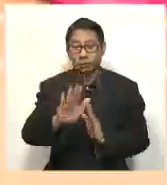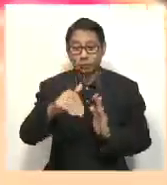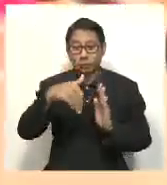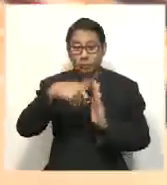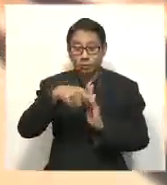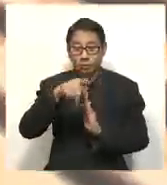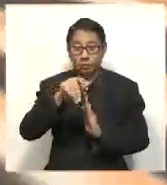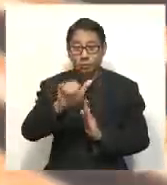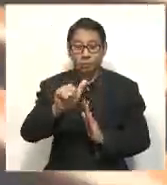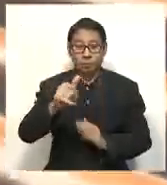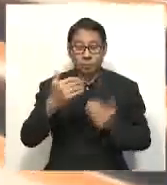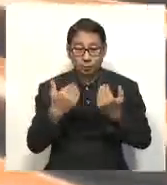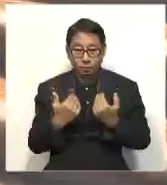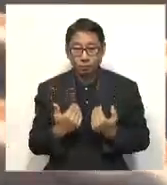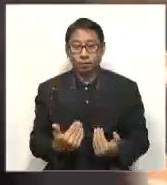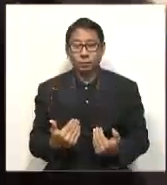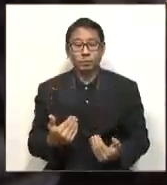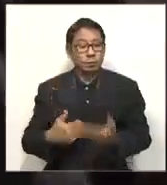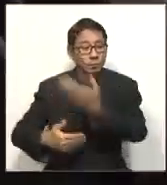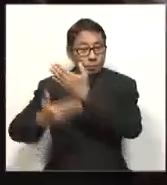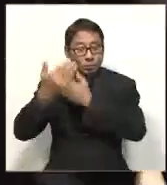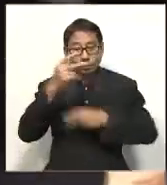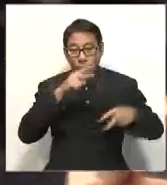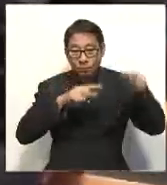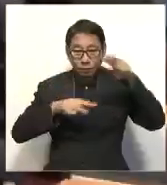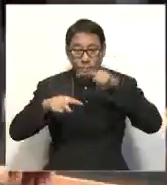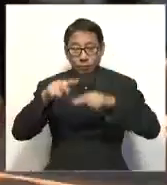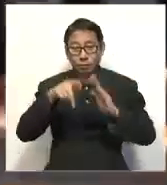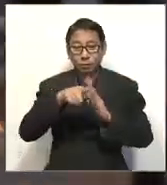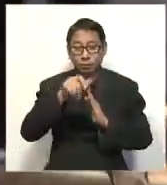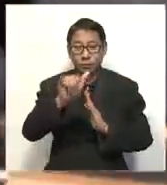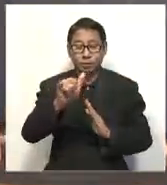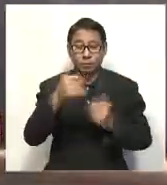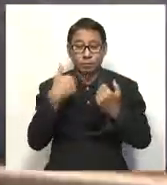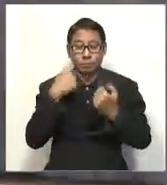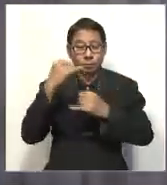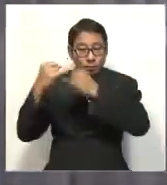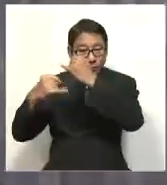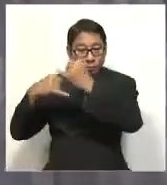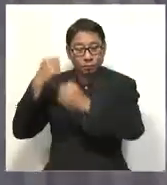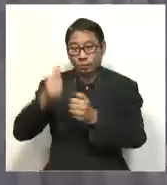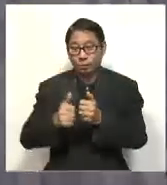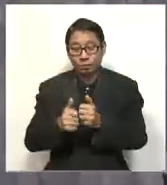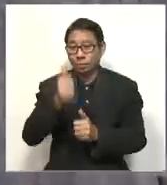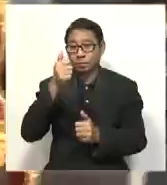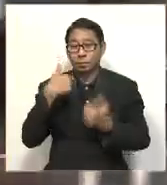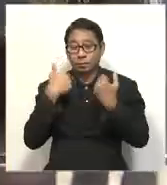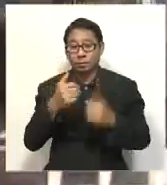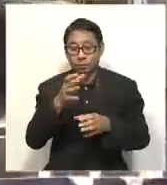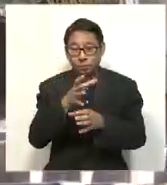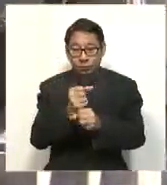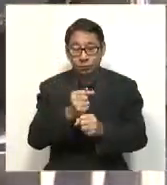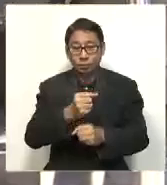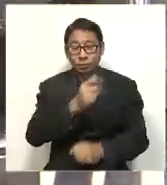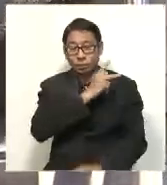ยาวหรือพะเยาในปัจจุบันเมื่อครั้งปกครองอาณาจักรพะเยาเป็นยุคสมัยที่เจริญรุ่งเรืองมากพ่อขุนงำเมืองศรัทธ